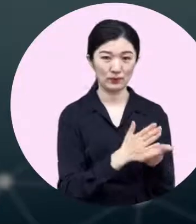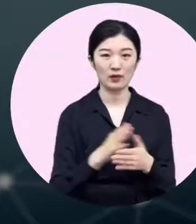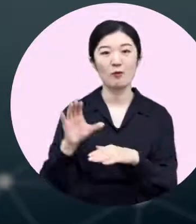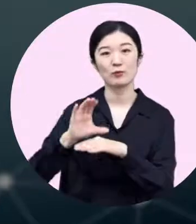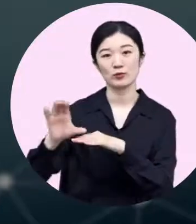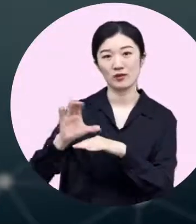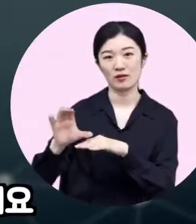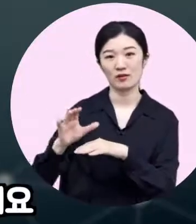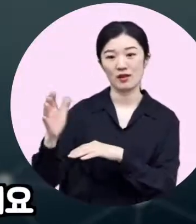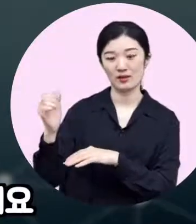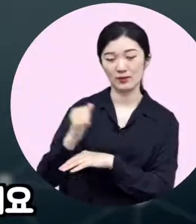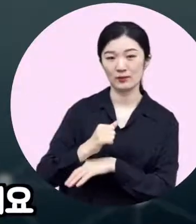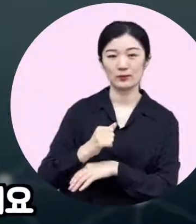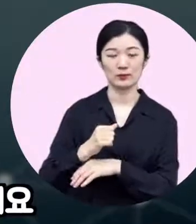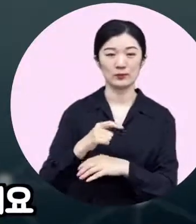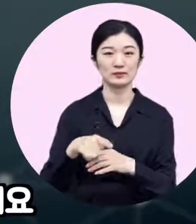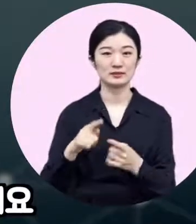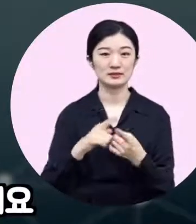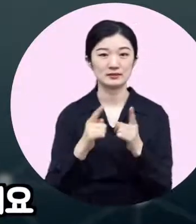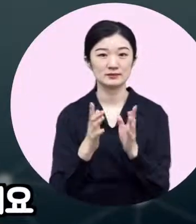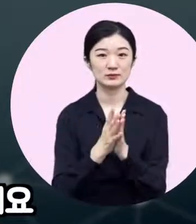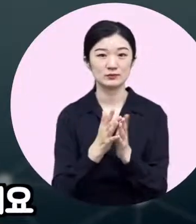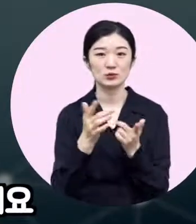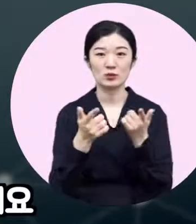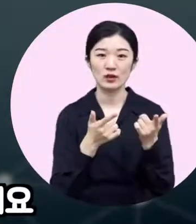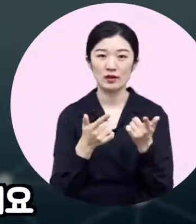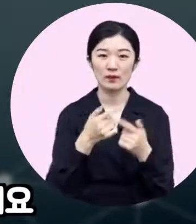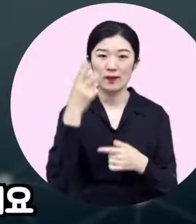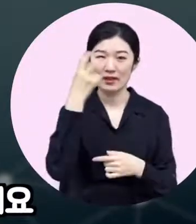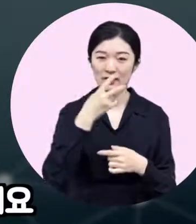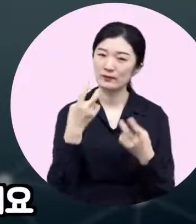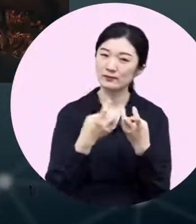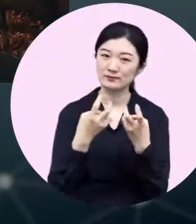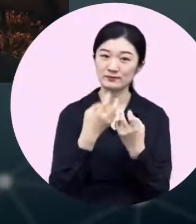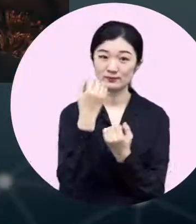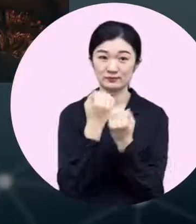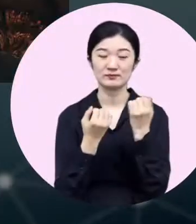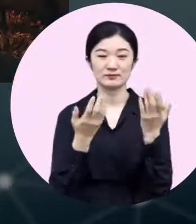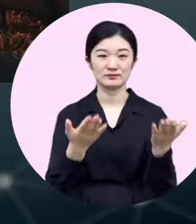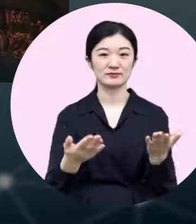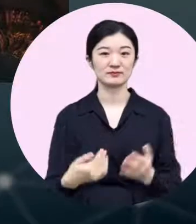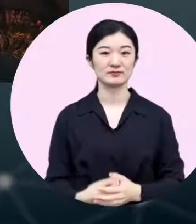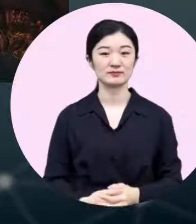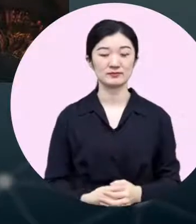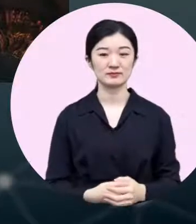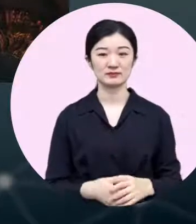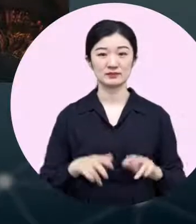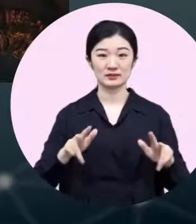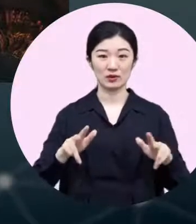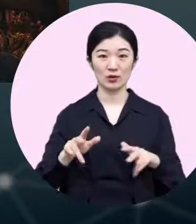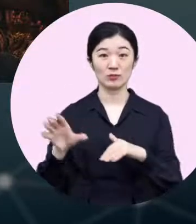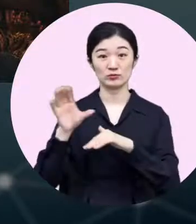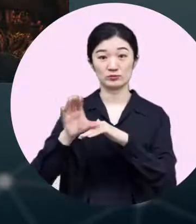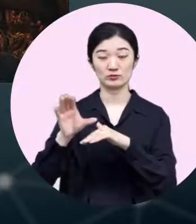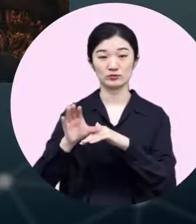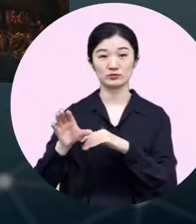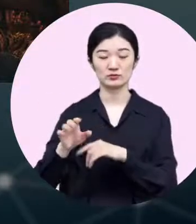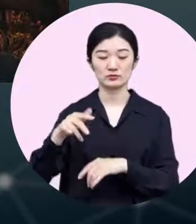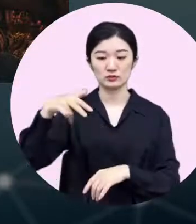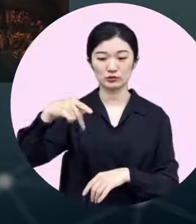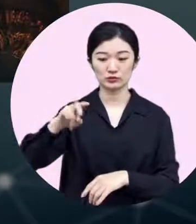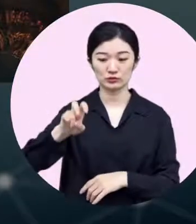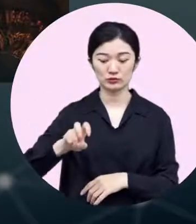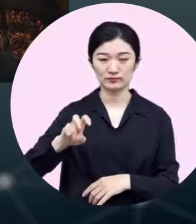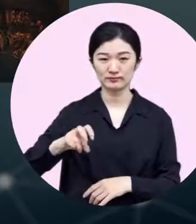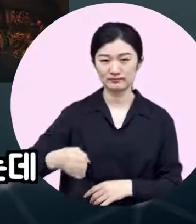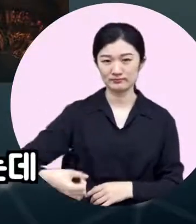회의를 예약하고 직접 주관하는 방법에 대해서 한번 보여드릴게요. 자, 이제 컴퓨터 화면인데요. 줌 프로그램을 제가